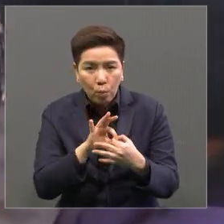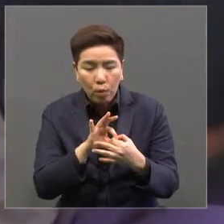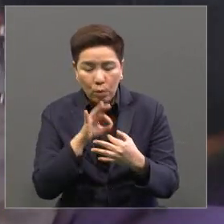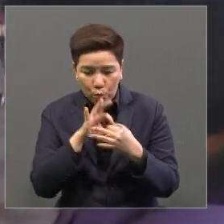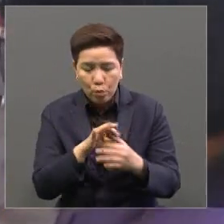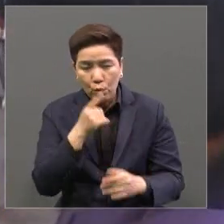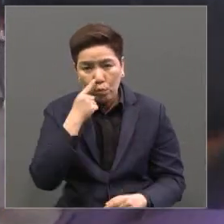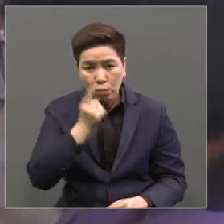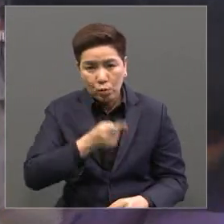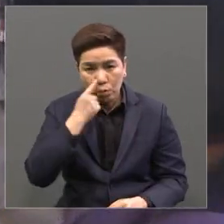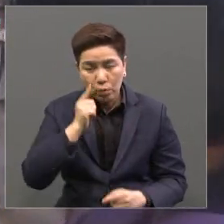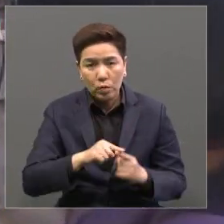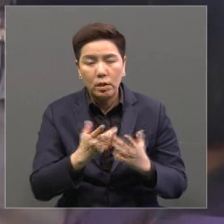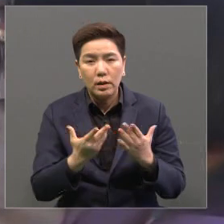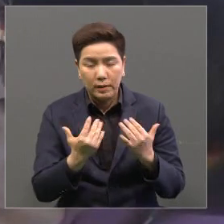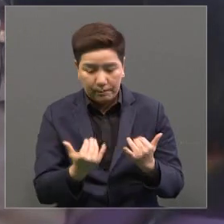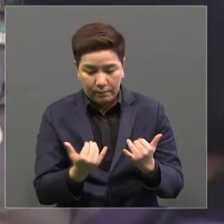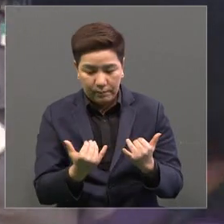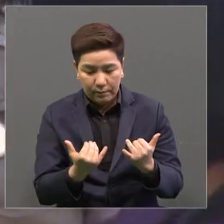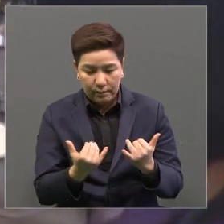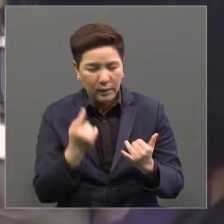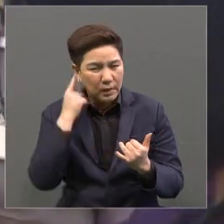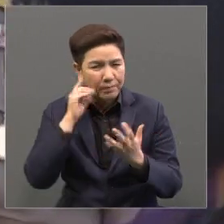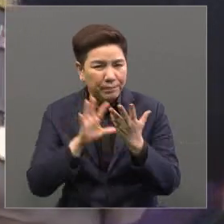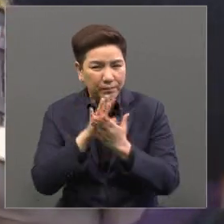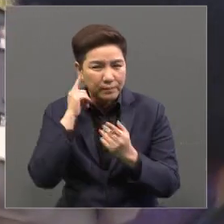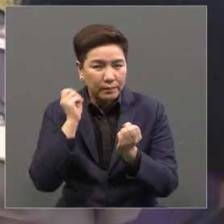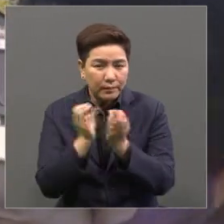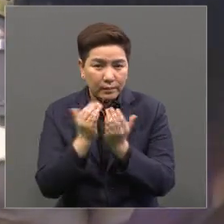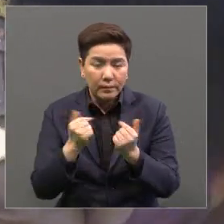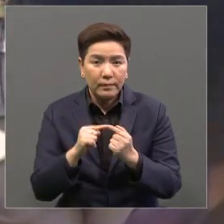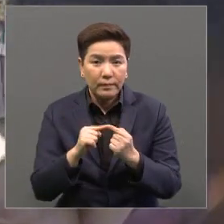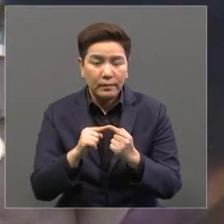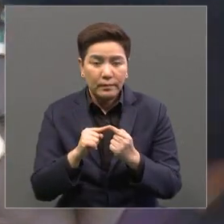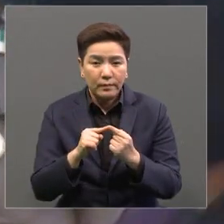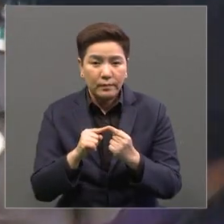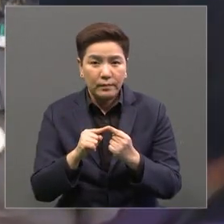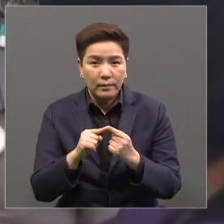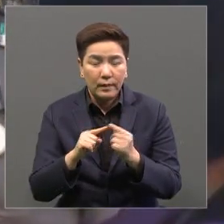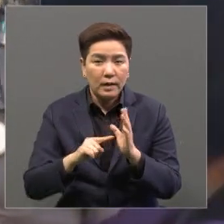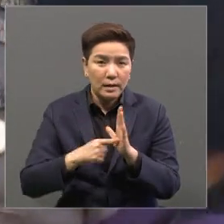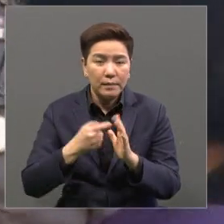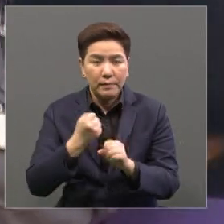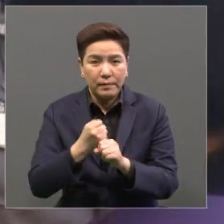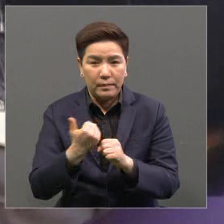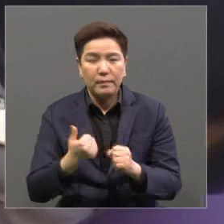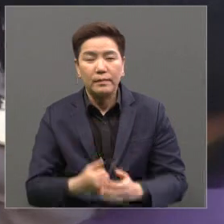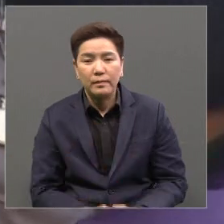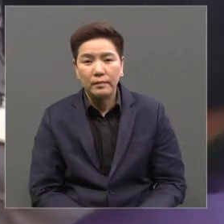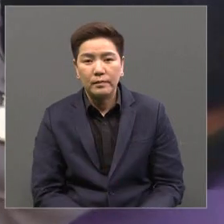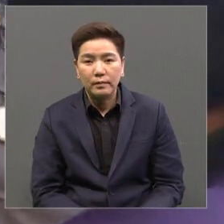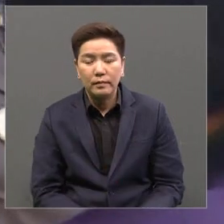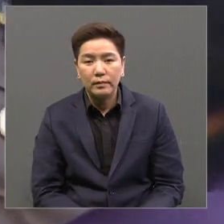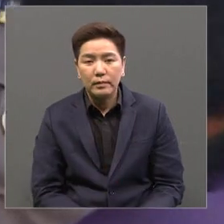อยู่แล้วแต่ว่าในเรื่องราวในความกังวลนี้ก็ต้องทำให้ตัวเราทำงานหนักขึ้นในการร่วมมือกัน ม ี โครงการน ั้ น น้อง ที ่ จะแก้ไขปัญหา